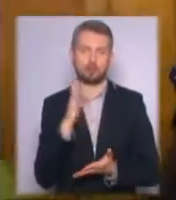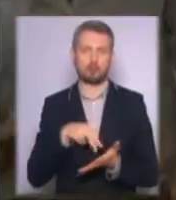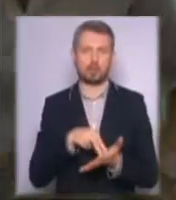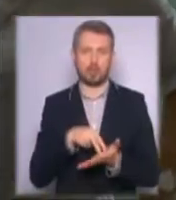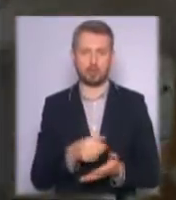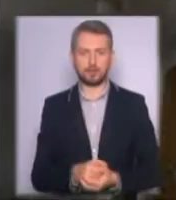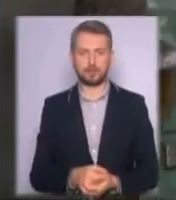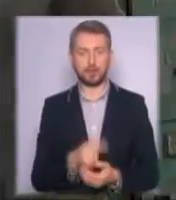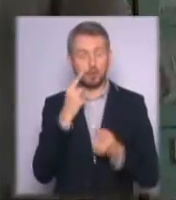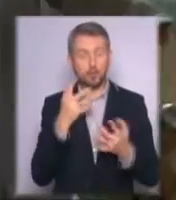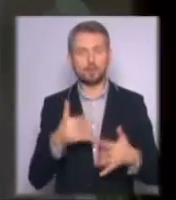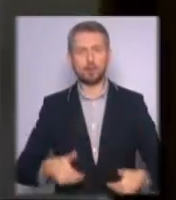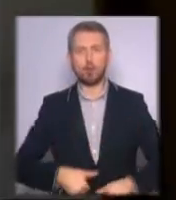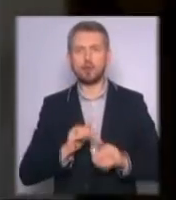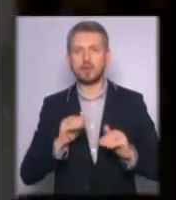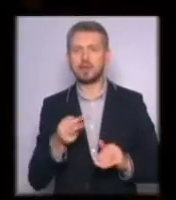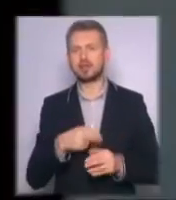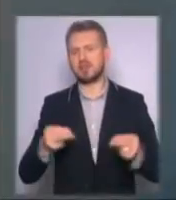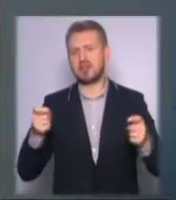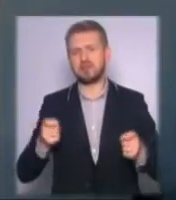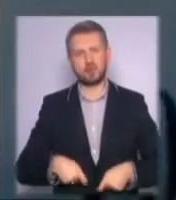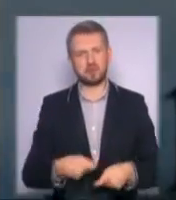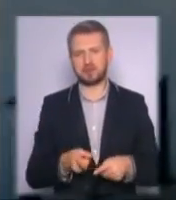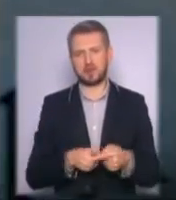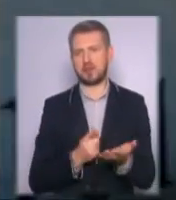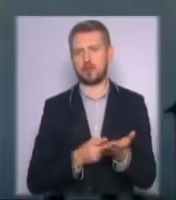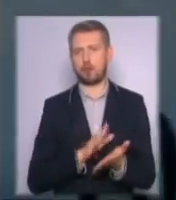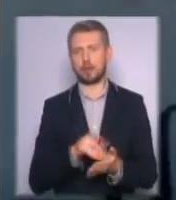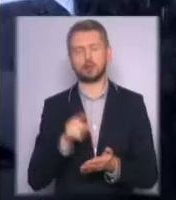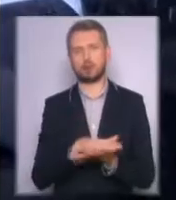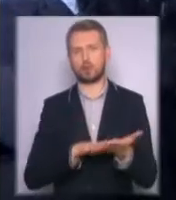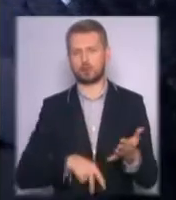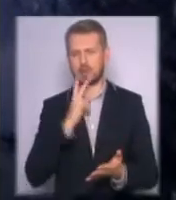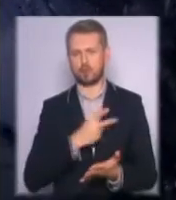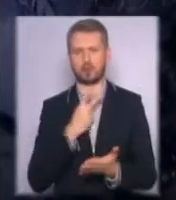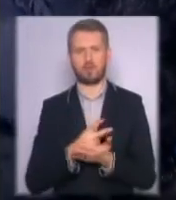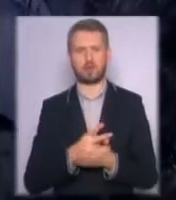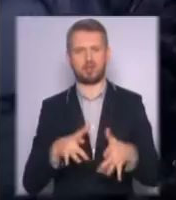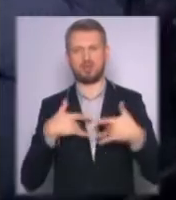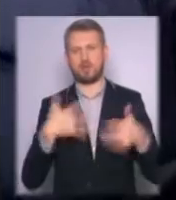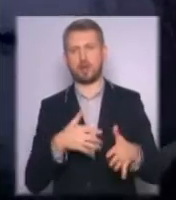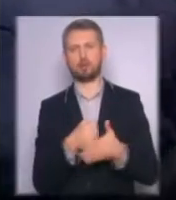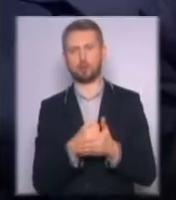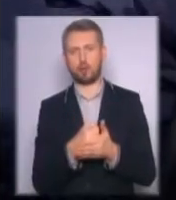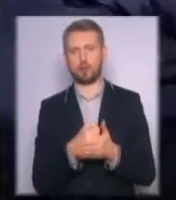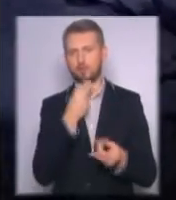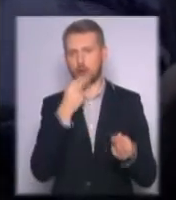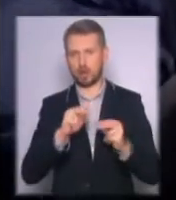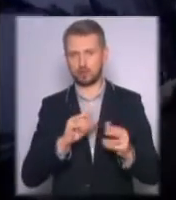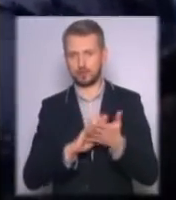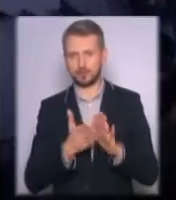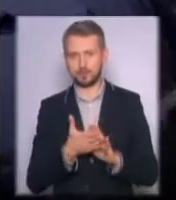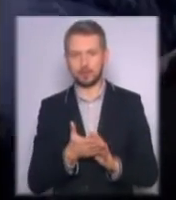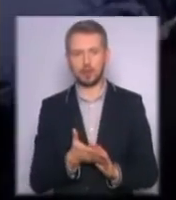стоять. Вочевидь, голодні діти для завідувачки – не аргумент. І вона продовжує демонструвати зневагу до щонайменшої оптимізації. Готові